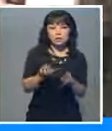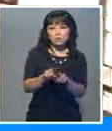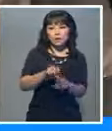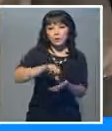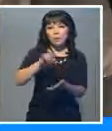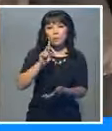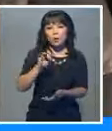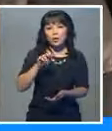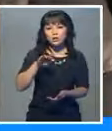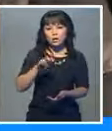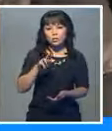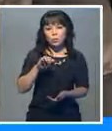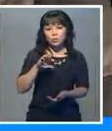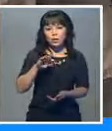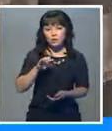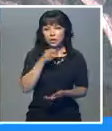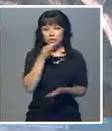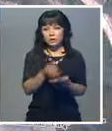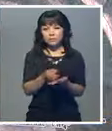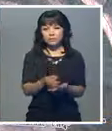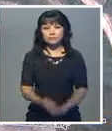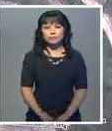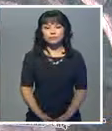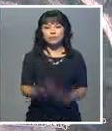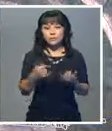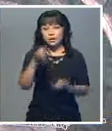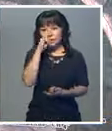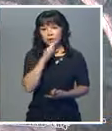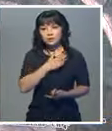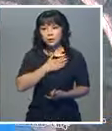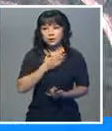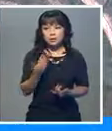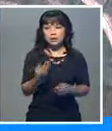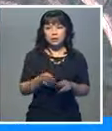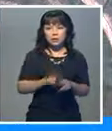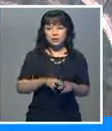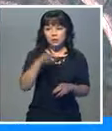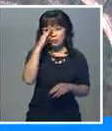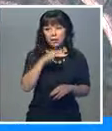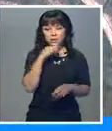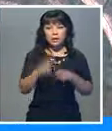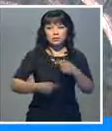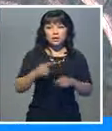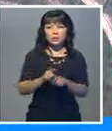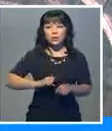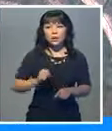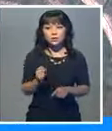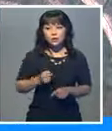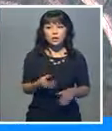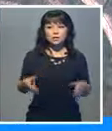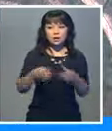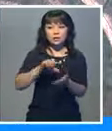Болатжан Мұстафин. Енді мына шахтаның аты Қазақстан, әкеміздің аты Қазақстан. Жаңа